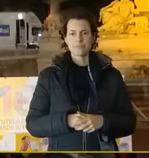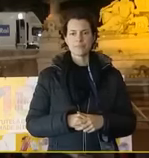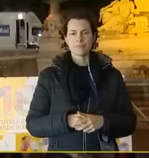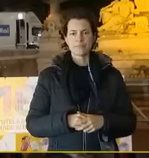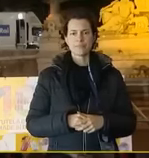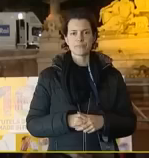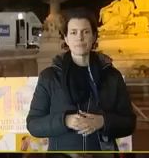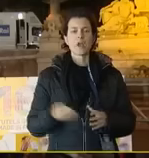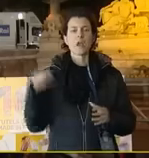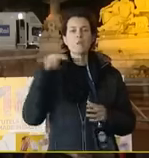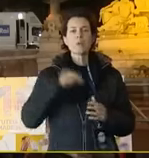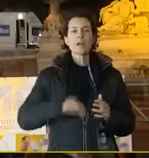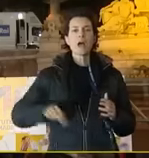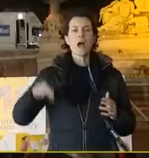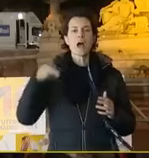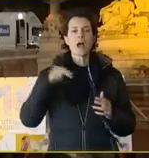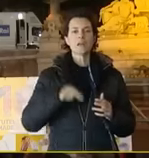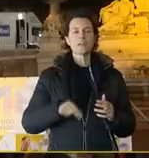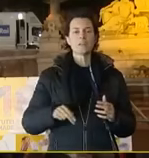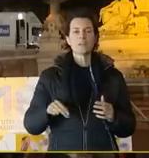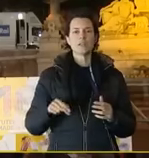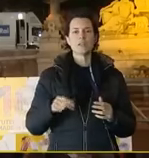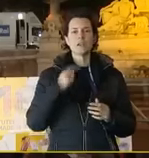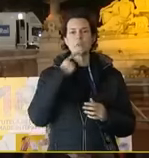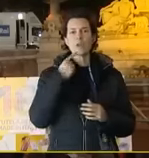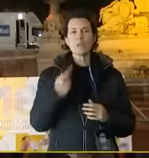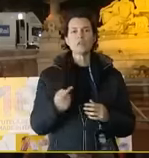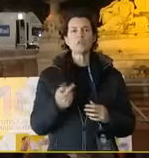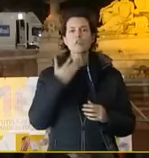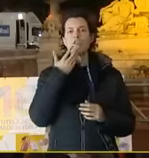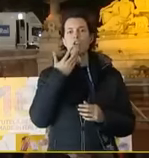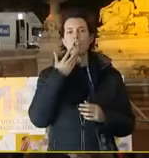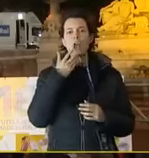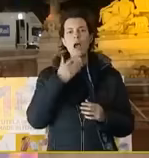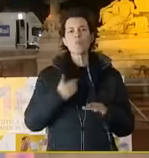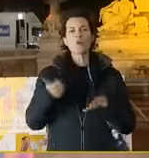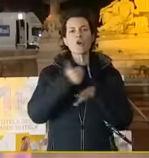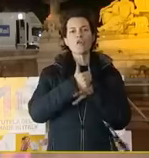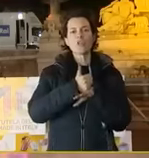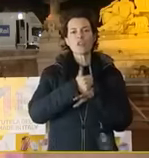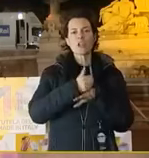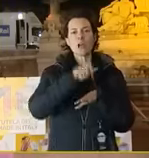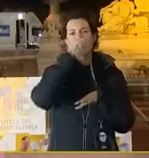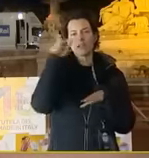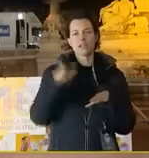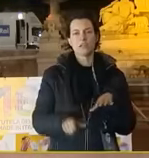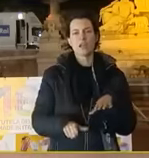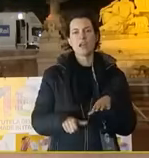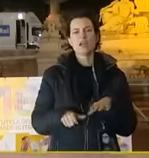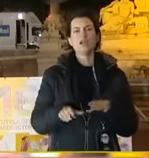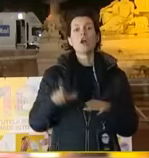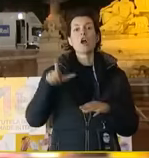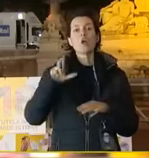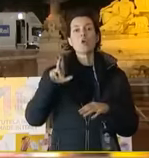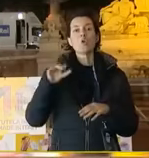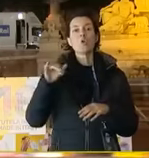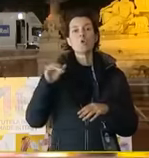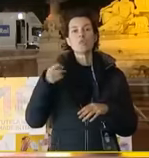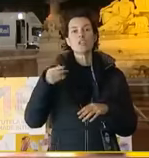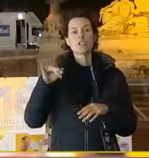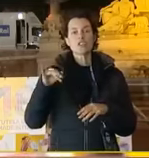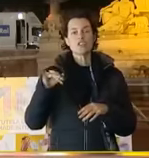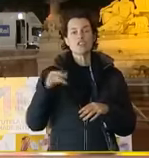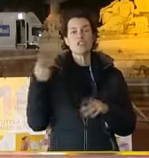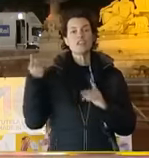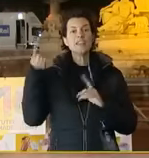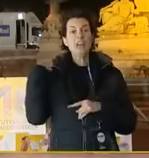Per anni abbiamo detto che volevamo governare il paese, adesso ci siamo. Luigi, l'avete visto ieri, ha presentato